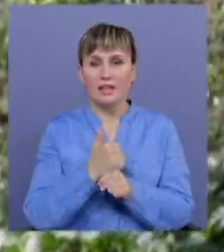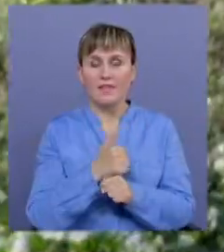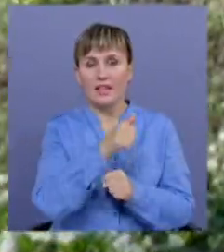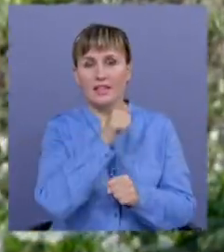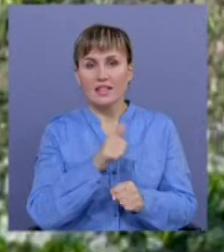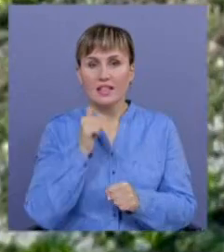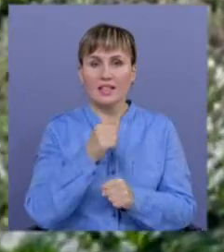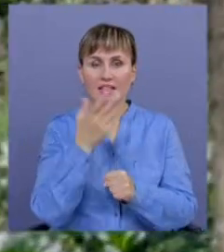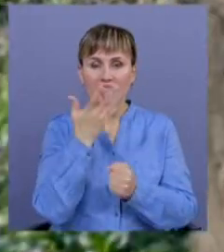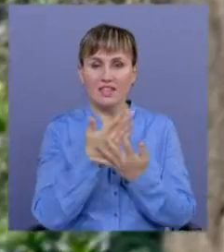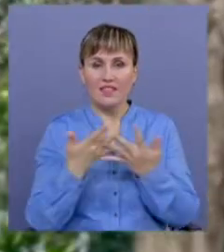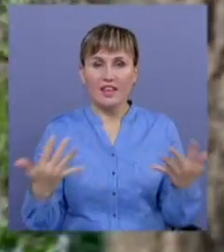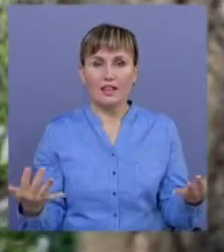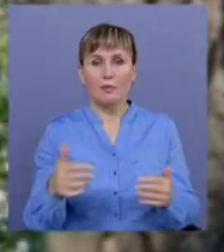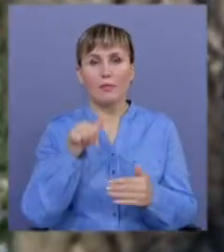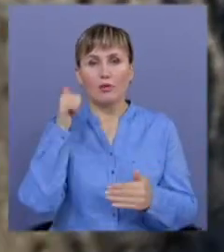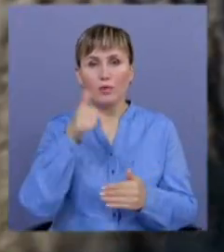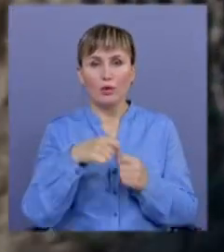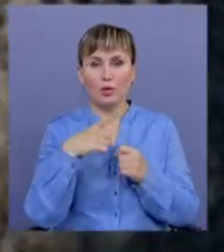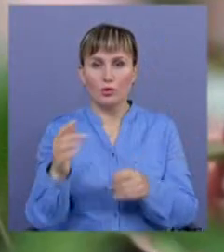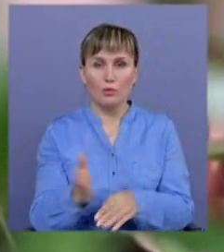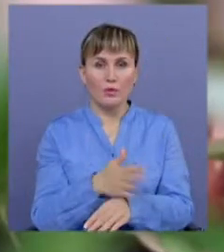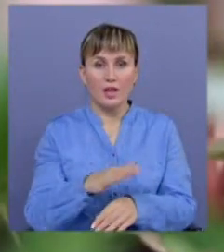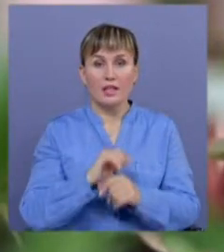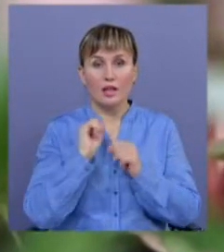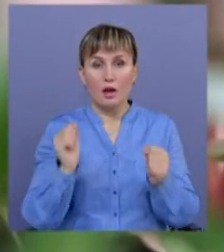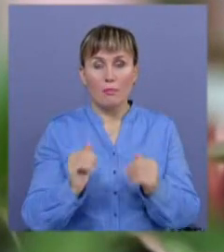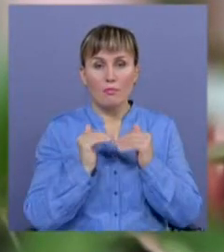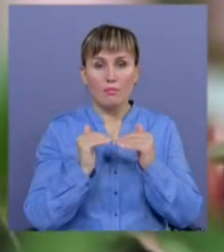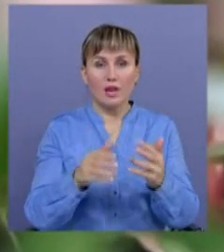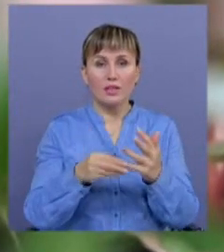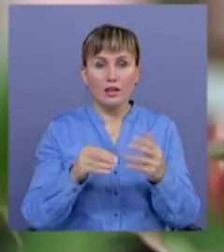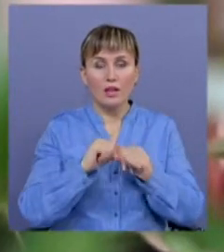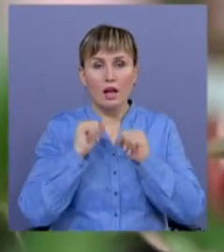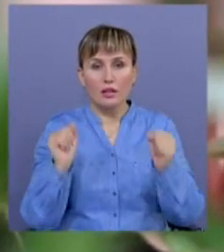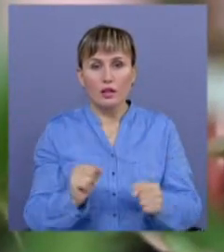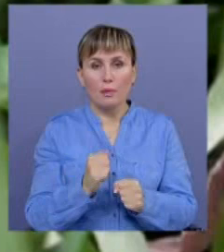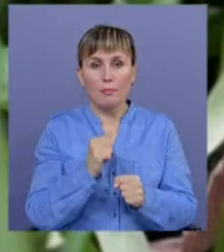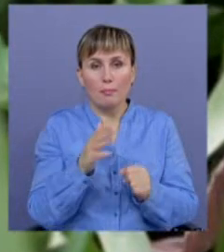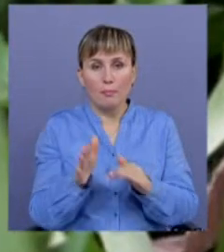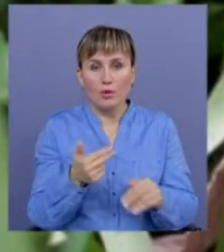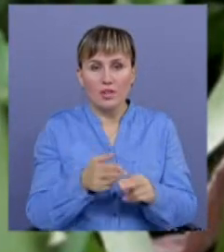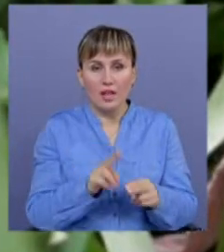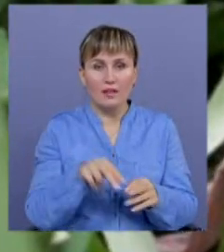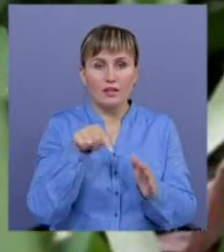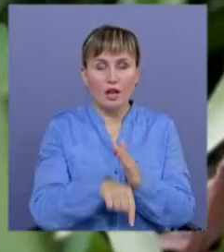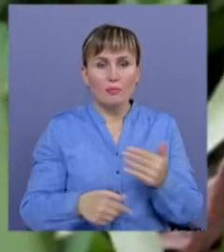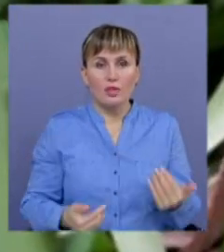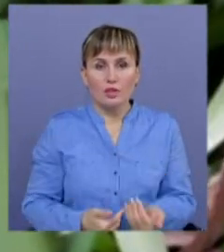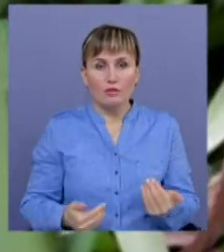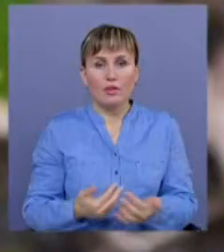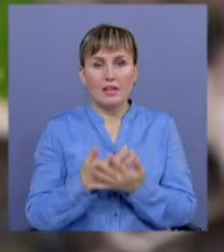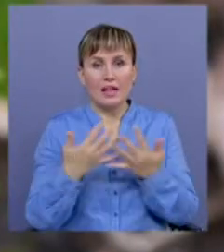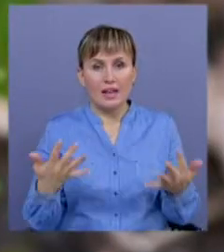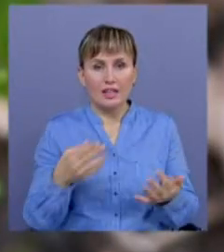секретов разноцветия – не убирать прошлогоднюю листву. Зимой она укрывает почву от холодов, благодаря чему в норках под землей живет местная